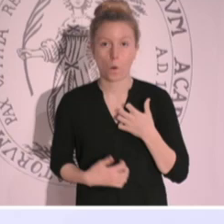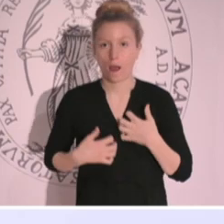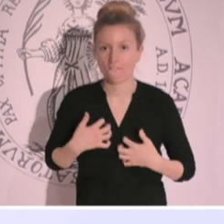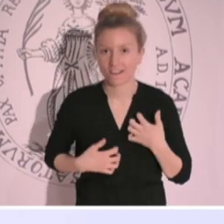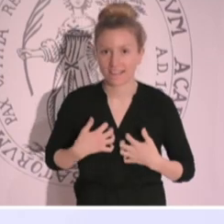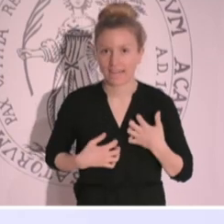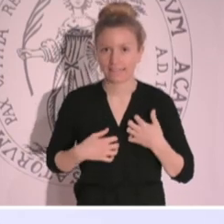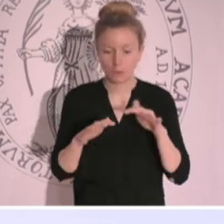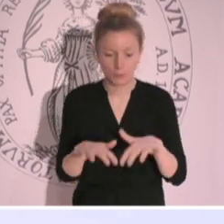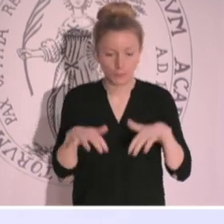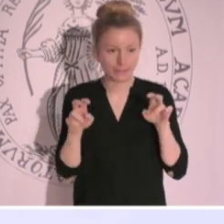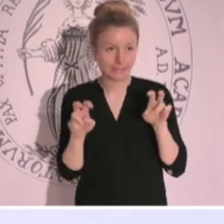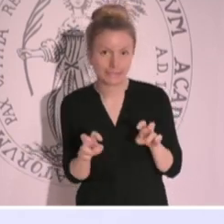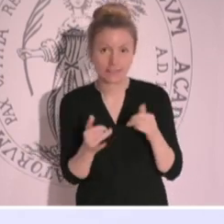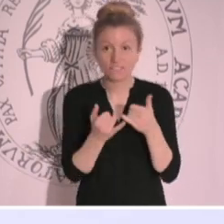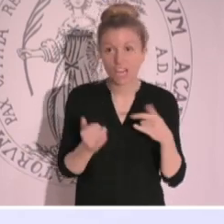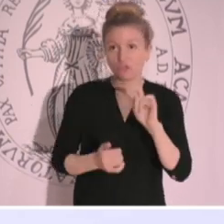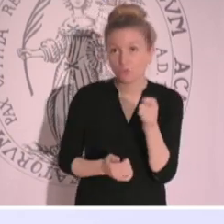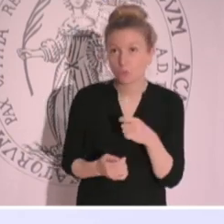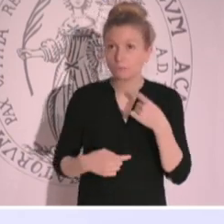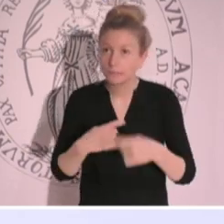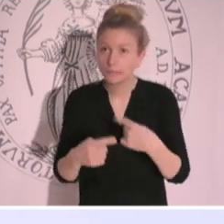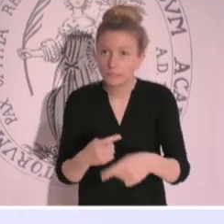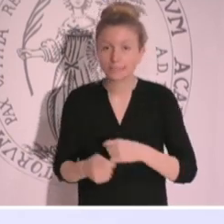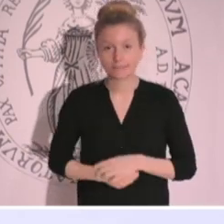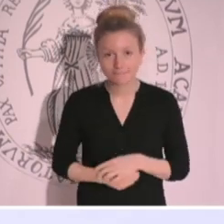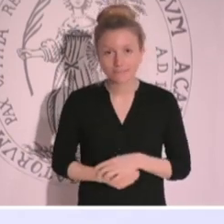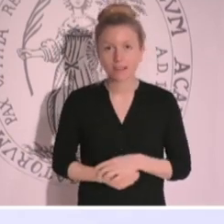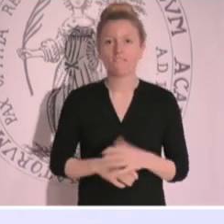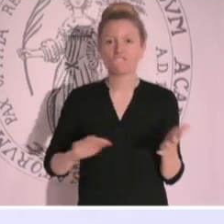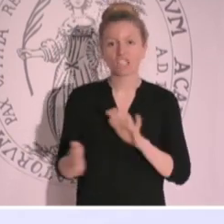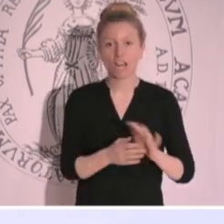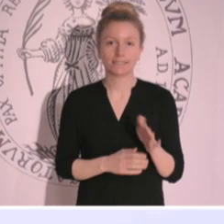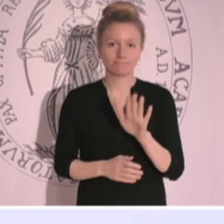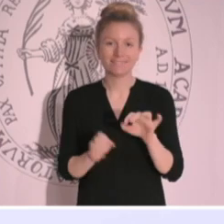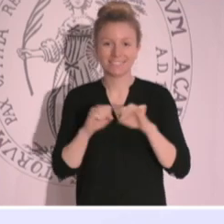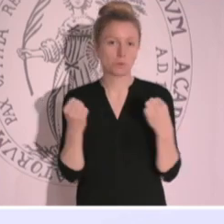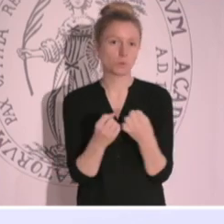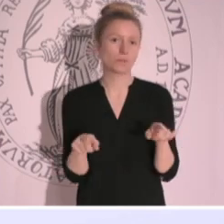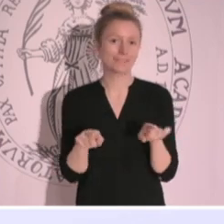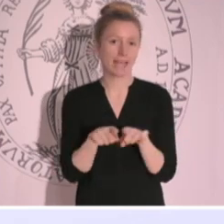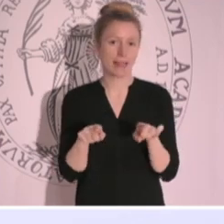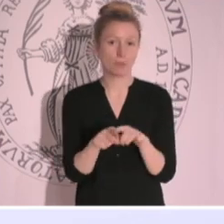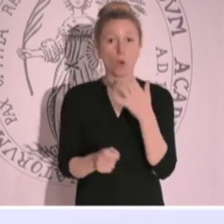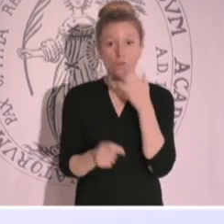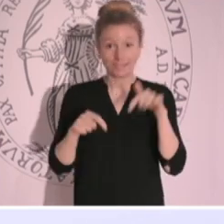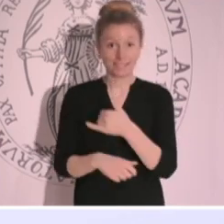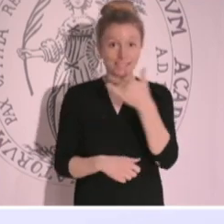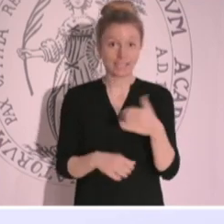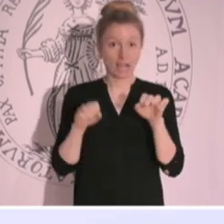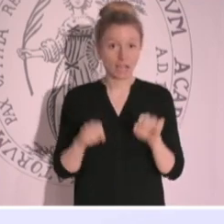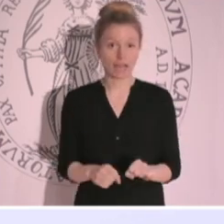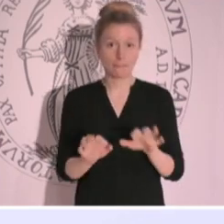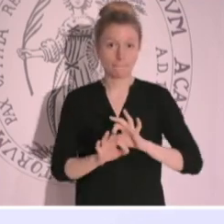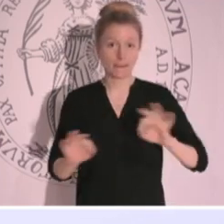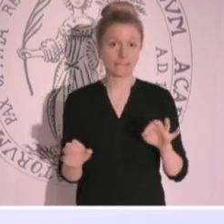eine besondere Zeit. Und ich hoffe, dass wir immer mehr möglich machen können. Jetzt ist Corona einigermaßen im Griff. Wir wollen das auch im Griff